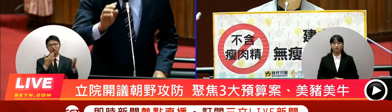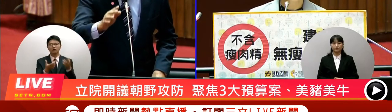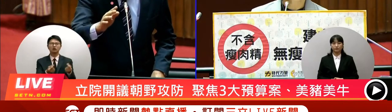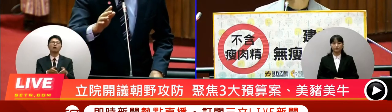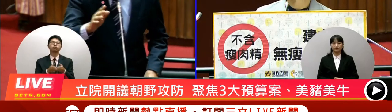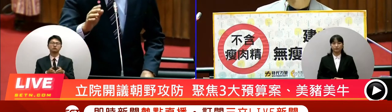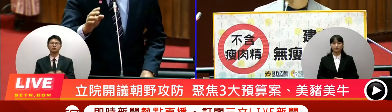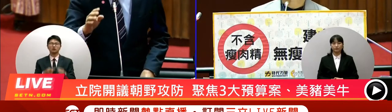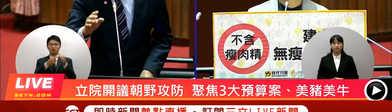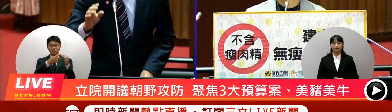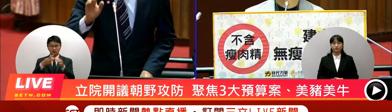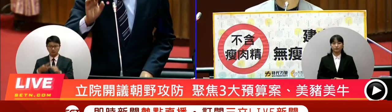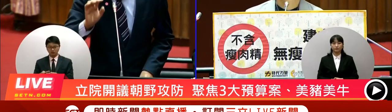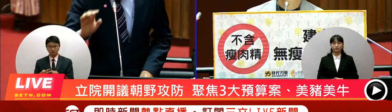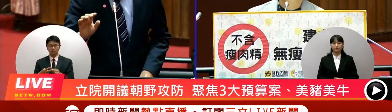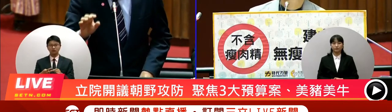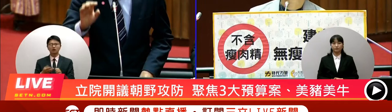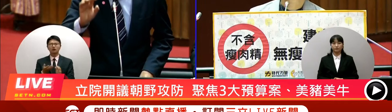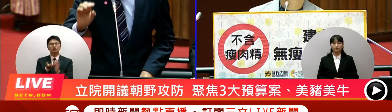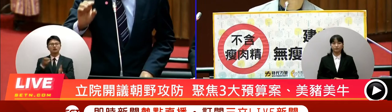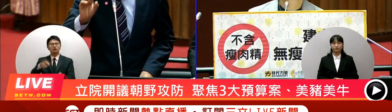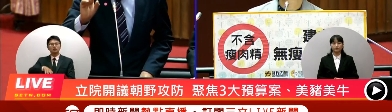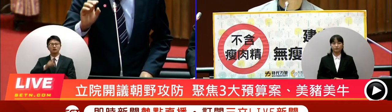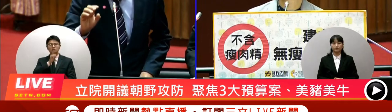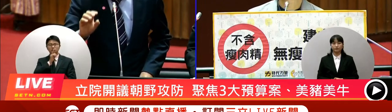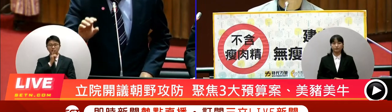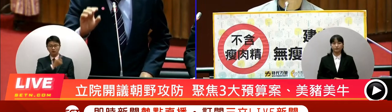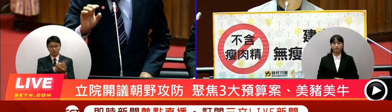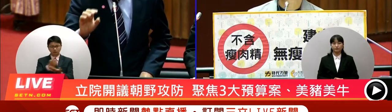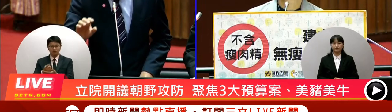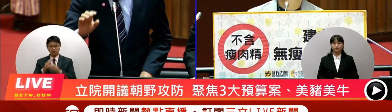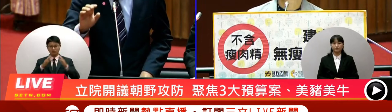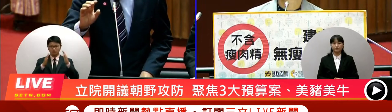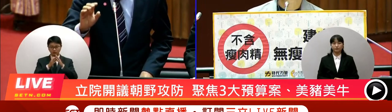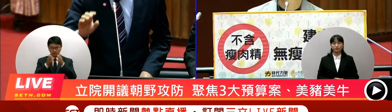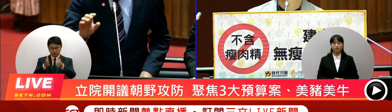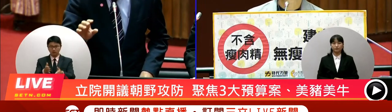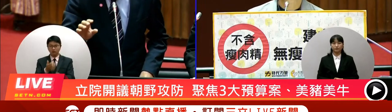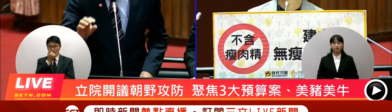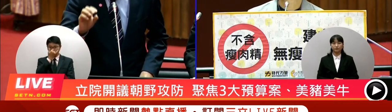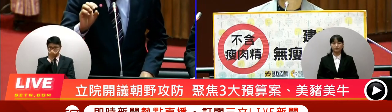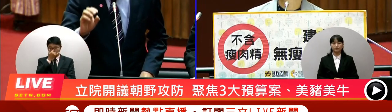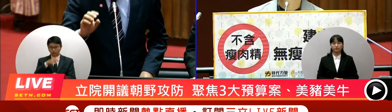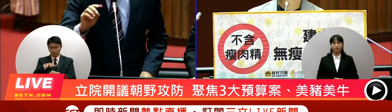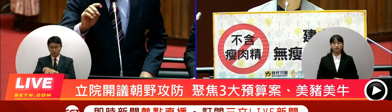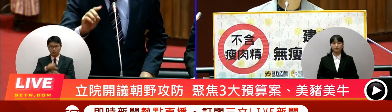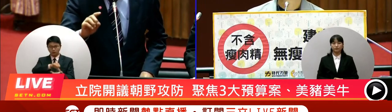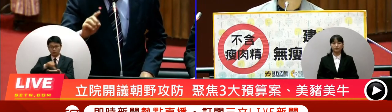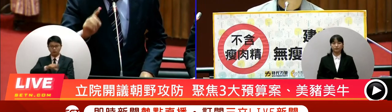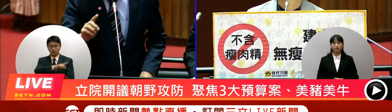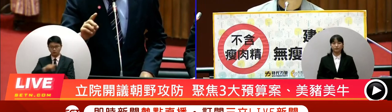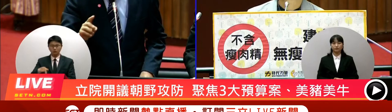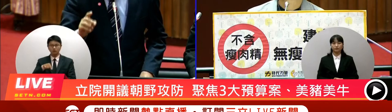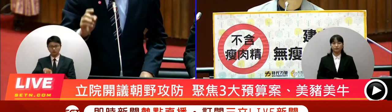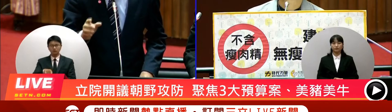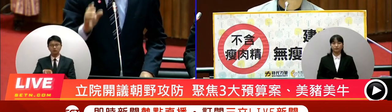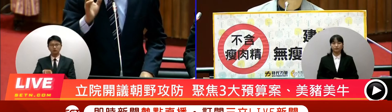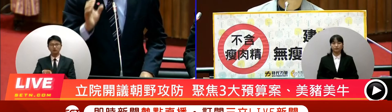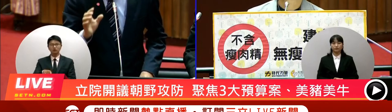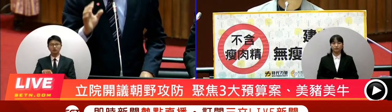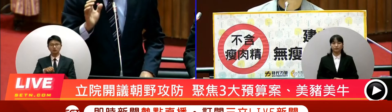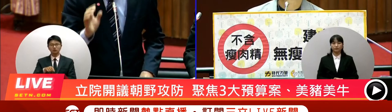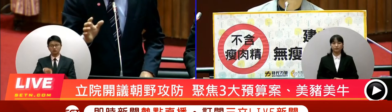所有按照您刚所提到的每个国家真正对猪肉或农产品在标示，都是标示到产地来源国，所